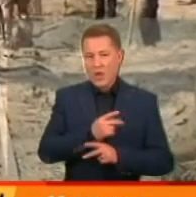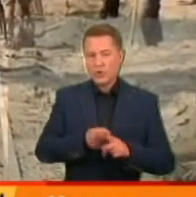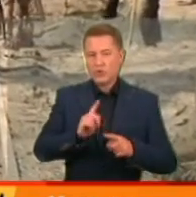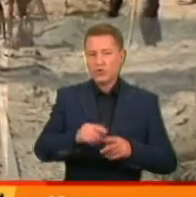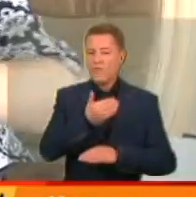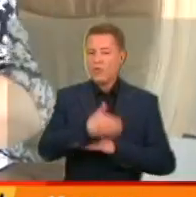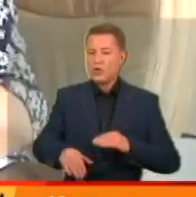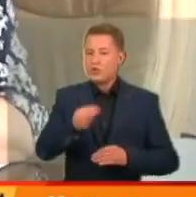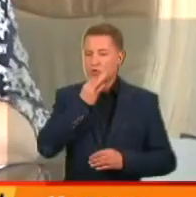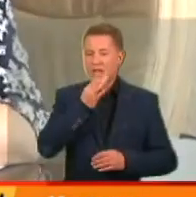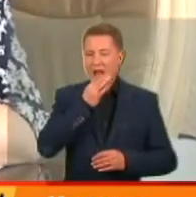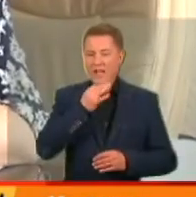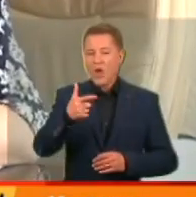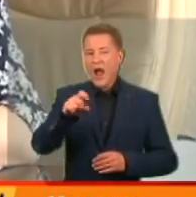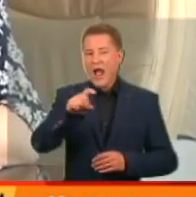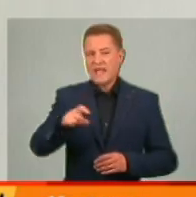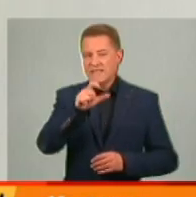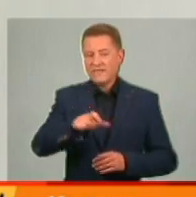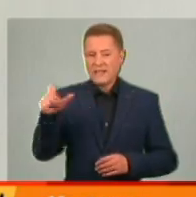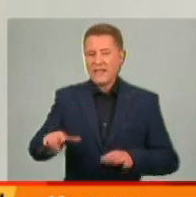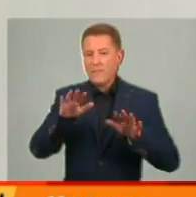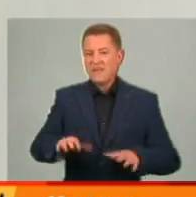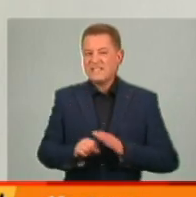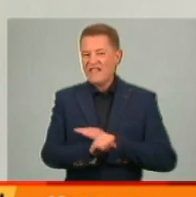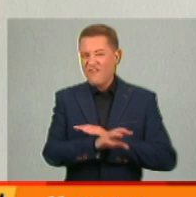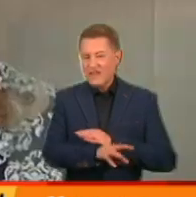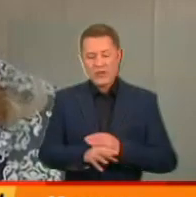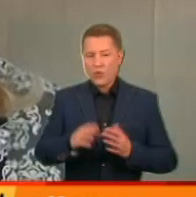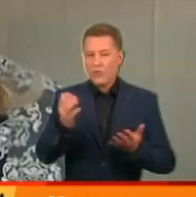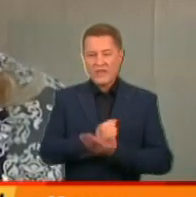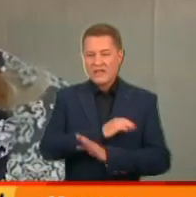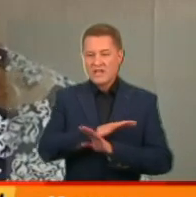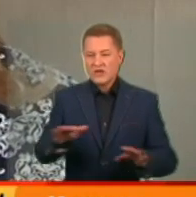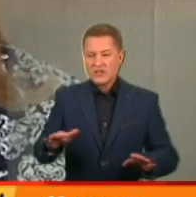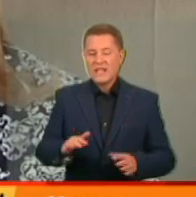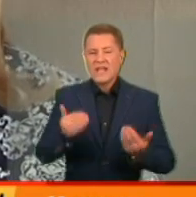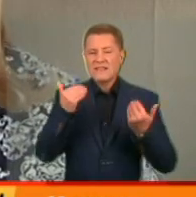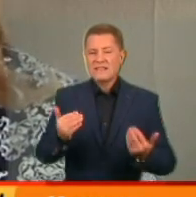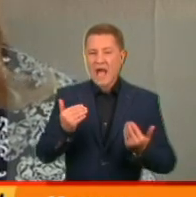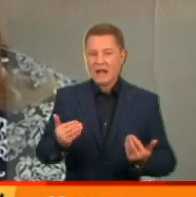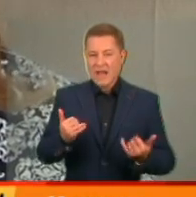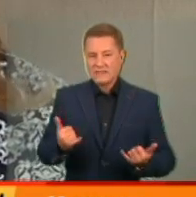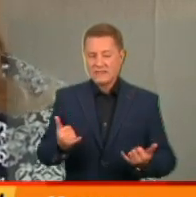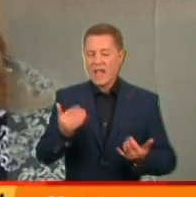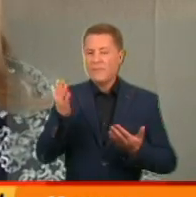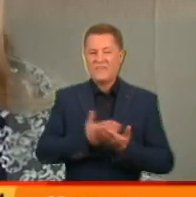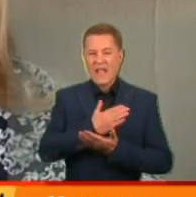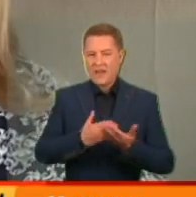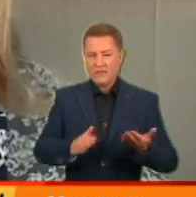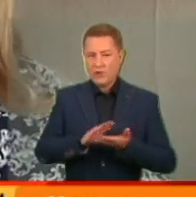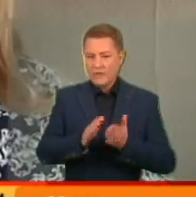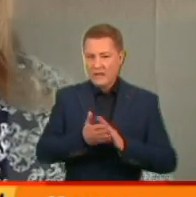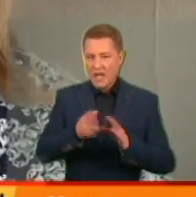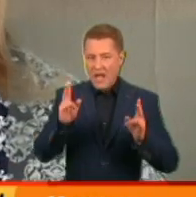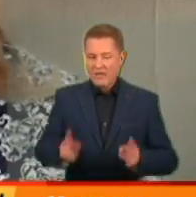вулицю, зарано. Бо газівники місця витоку поки що не знайшли. Зараз ще не ліквідована ця ситуація, тому що